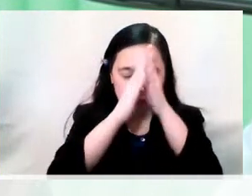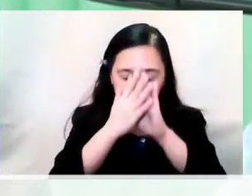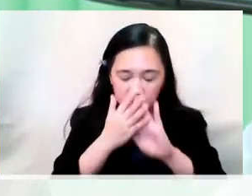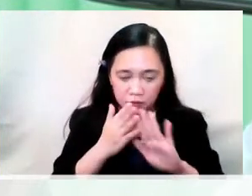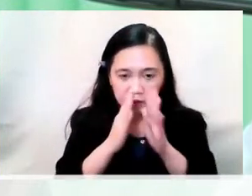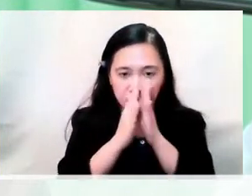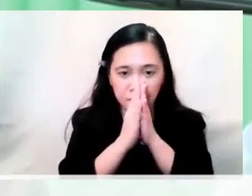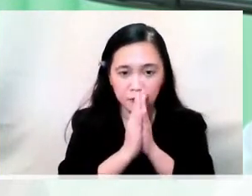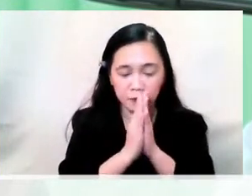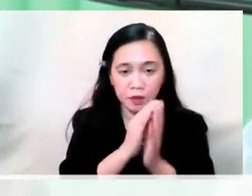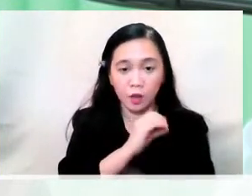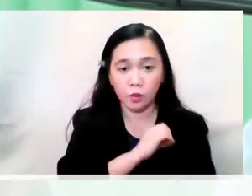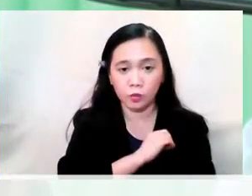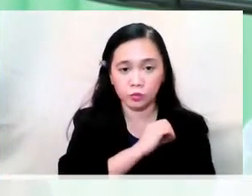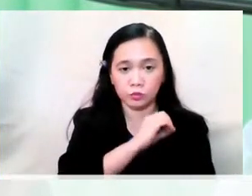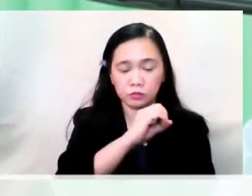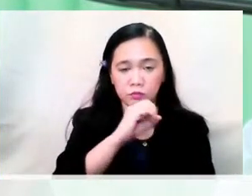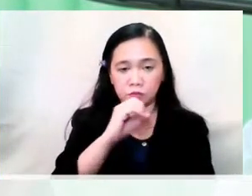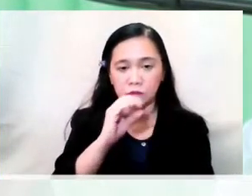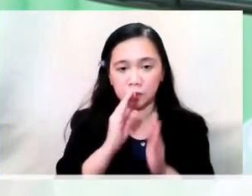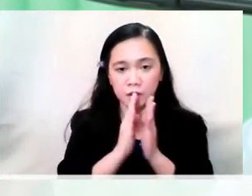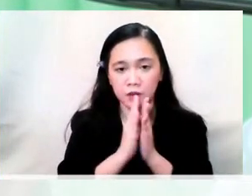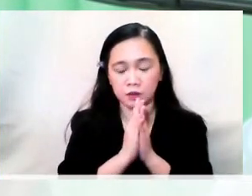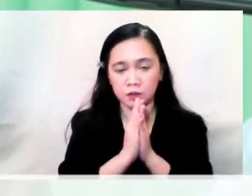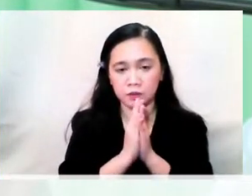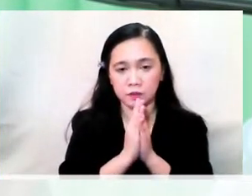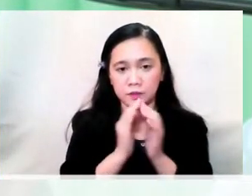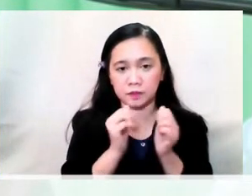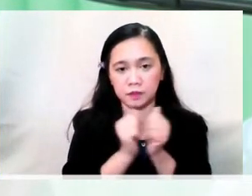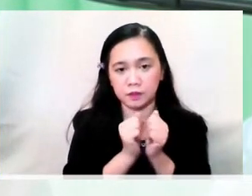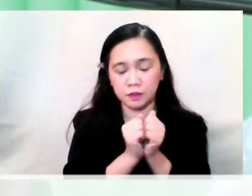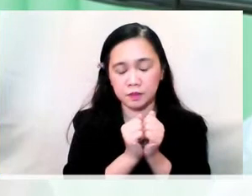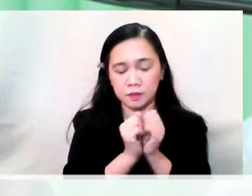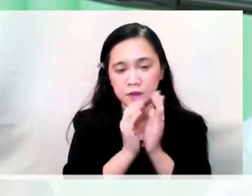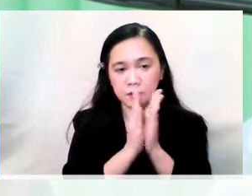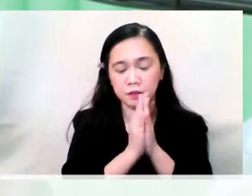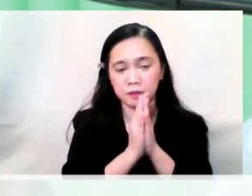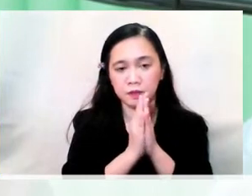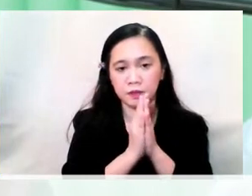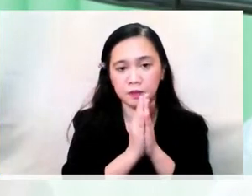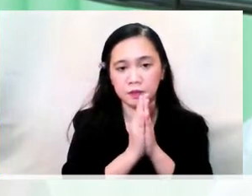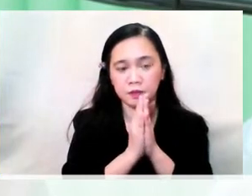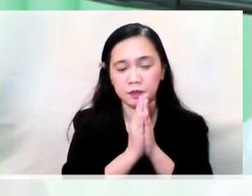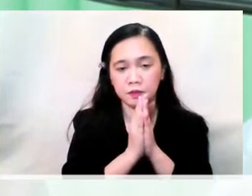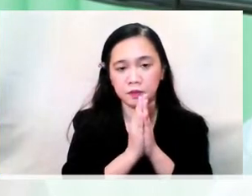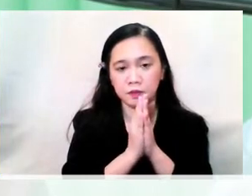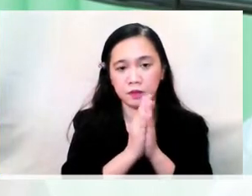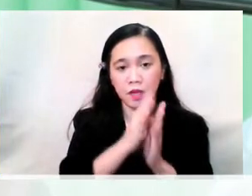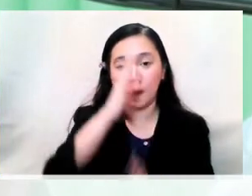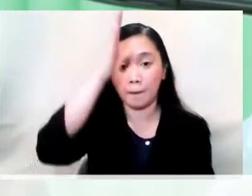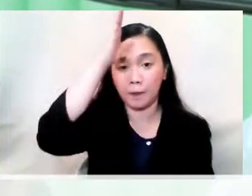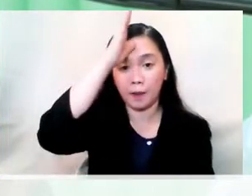mga kahilingan at isama na nating ipagdasal ang ating mga ama.